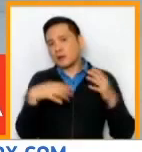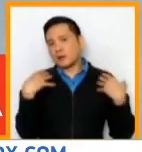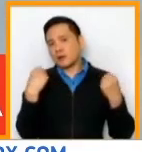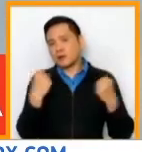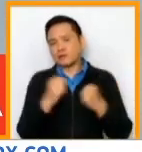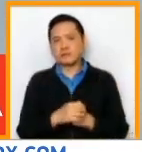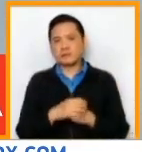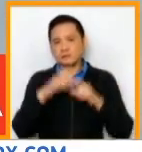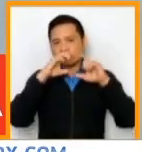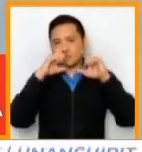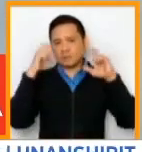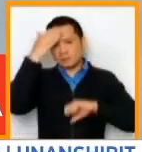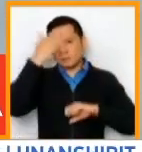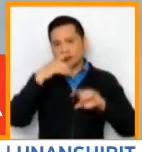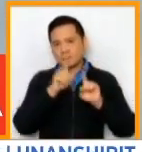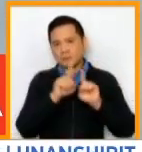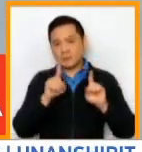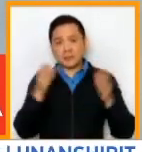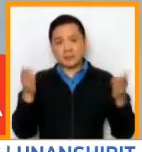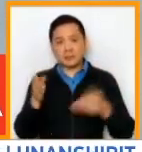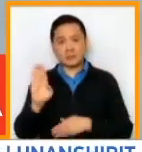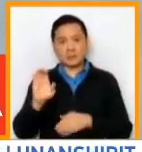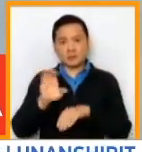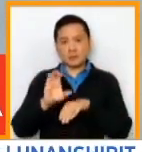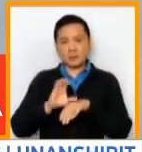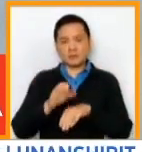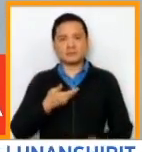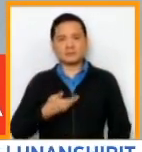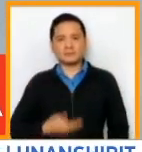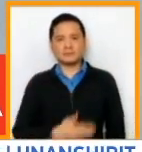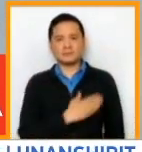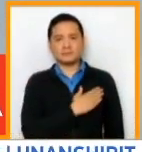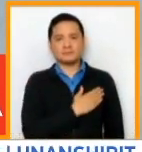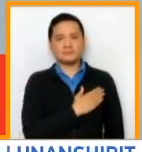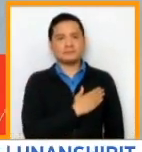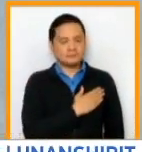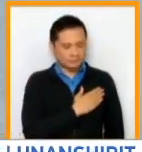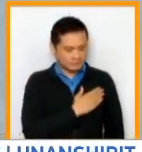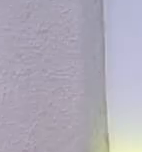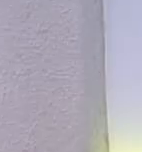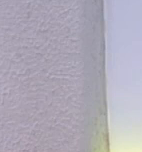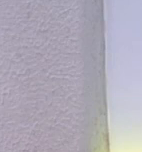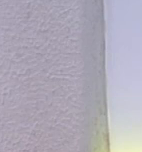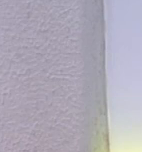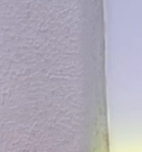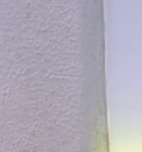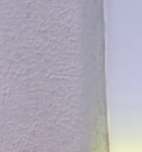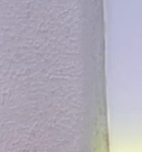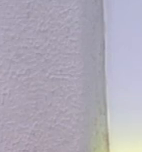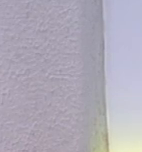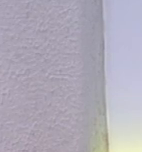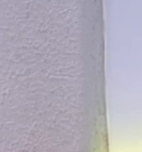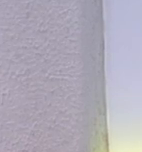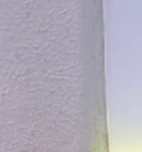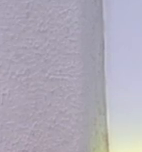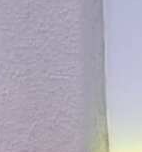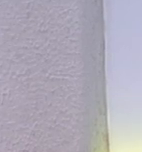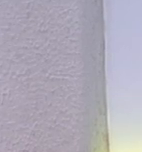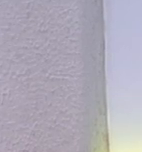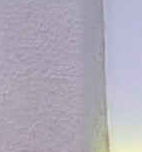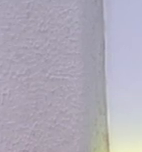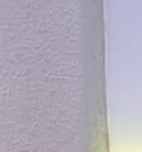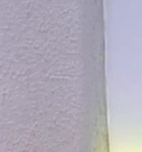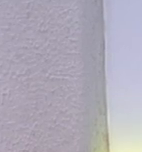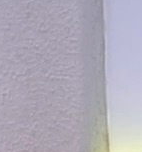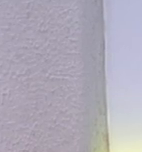ito sa Baclaran Church, May Bermudez, buong puso para sa Pilipino. Kapuso, mauna ka sa mga balita. Panoorin